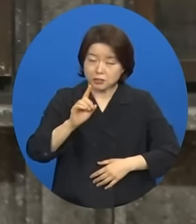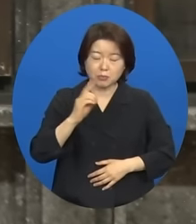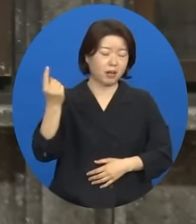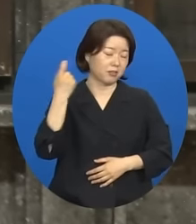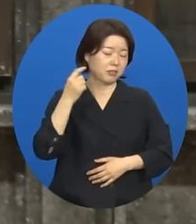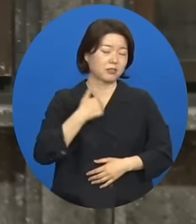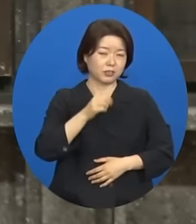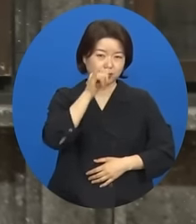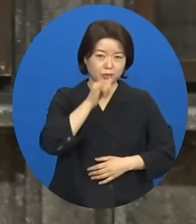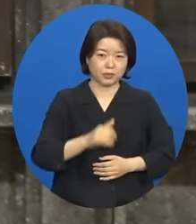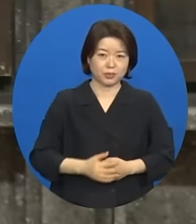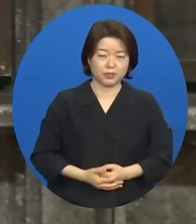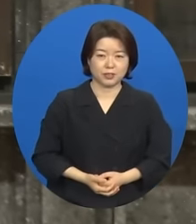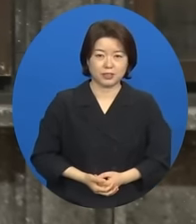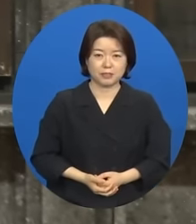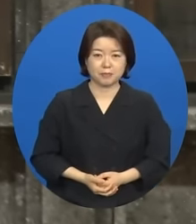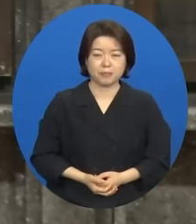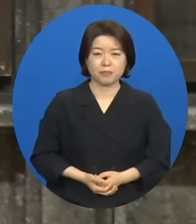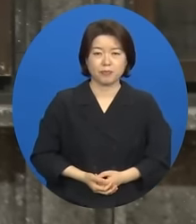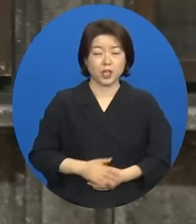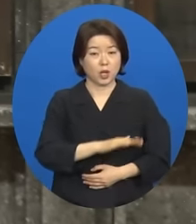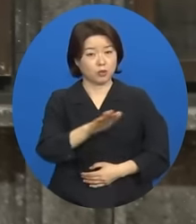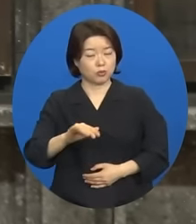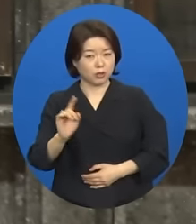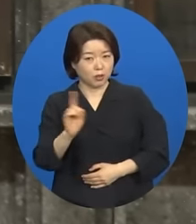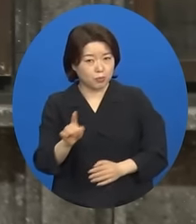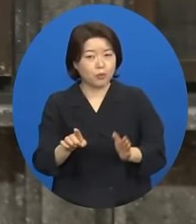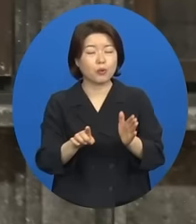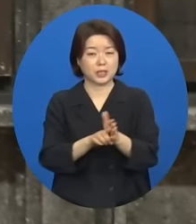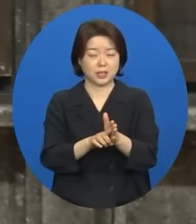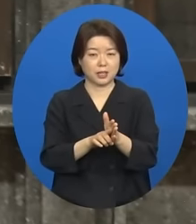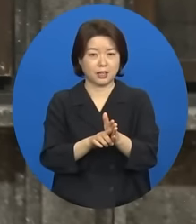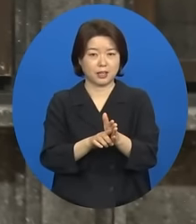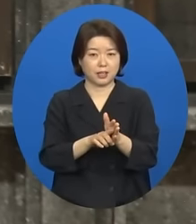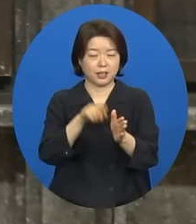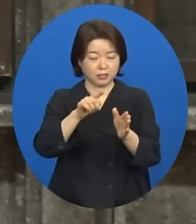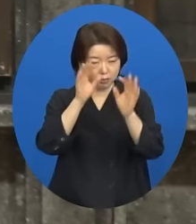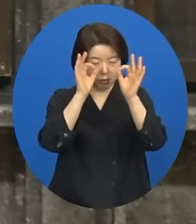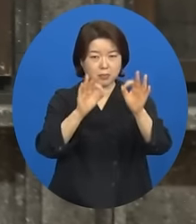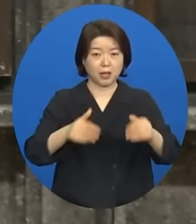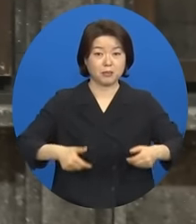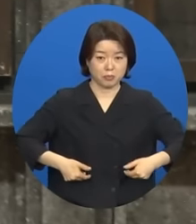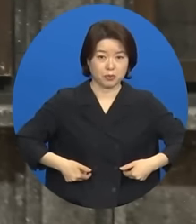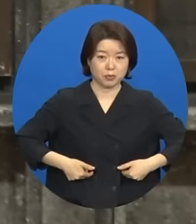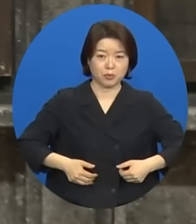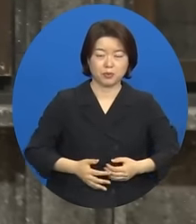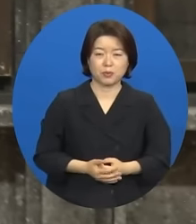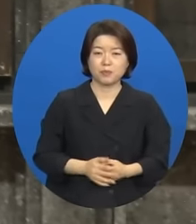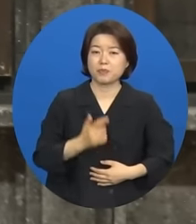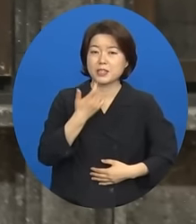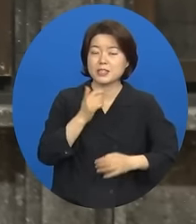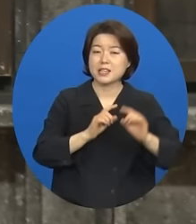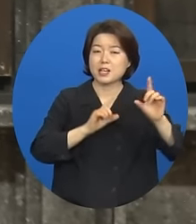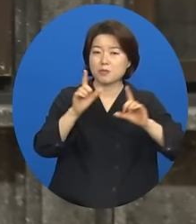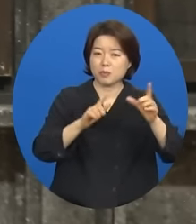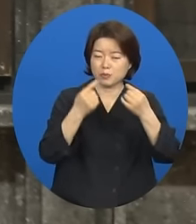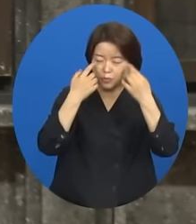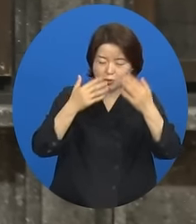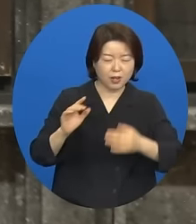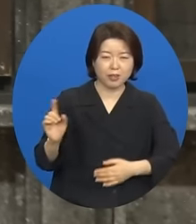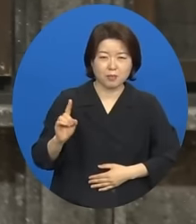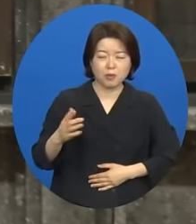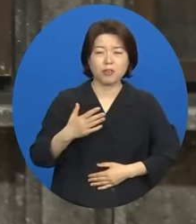그러니까 우리가 무엇을 누구를 신뢰하느냐, 여러분 그것을 봐야 된다는 거예요. 이 야곱의 모습은 정확하게